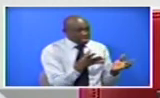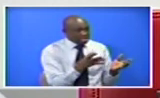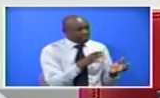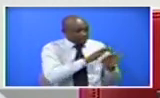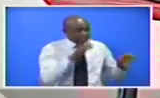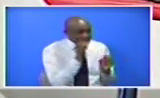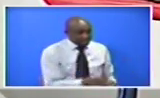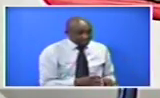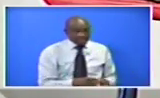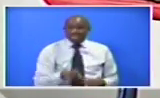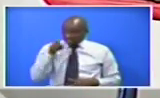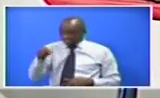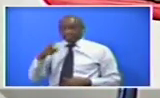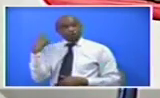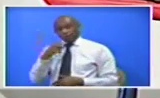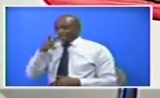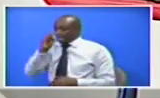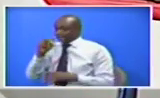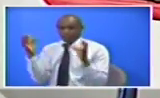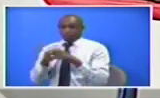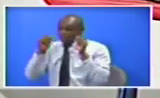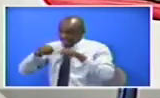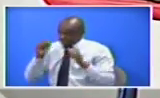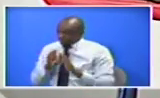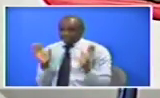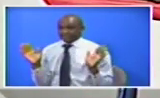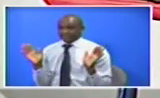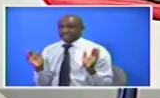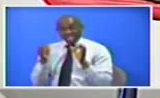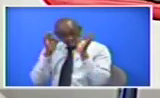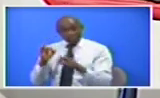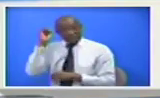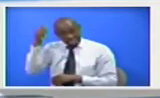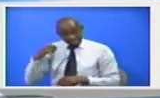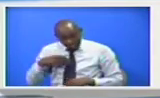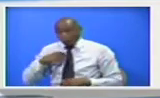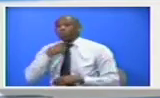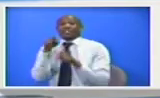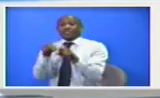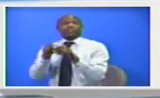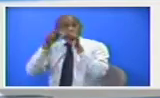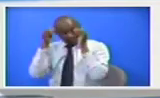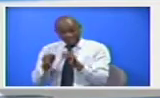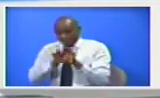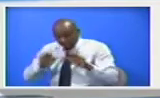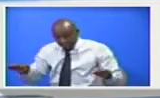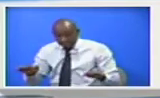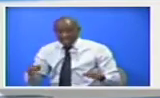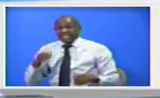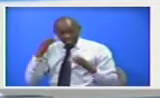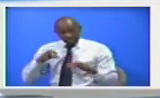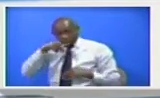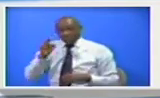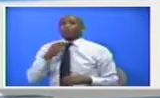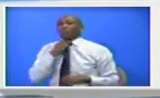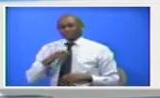sababu huu ni mkataba wa NASA. Naam. Na iwapo Wakenya wanataka Wakenya wamesema ili wao wajihisi pia wako